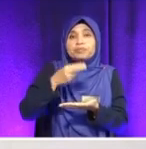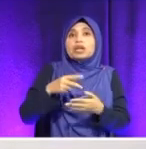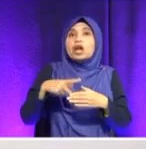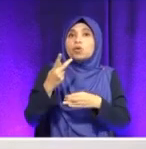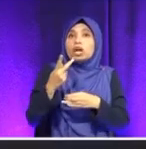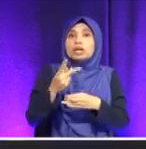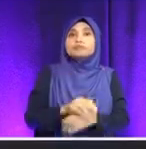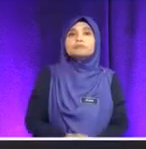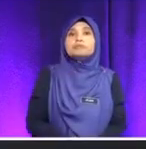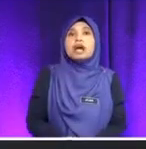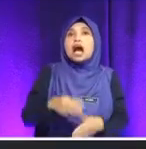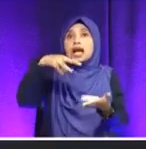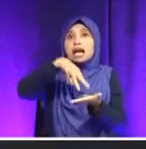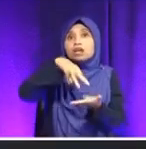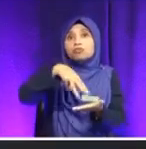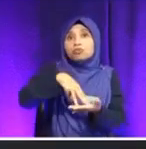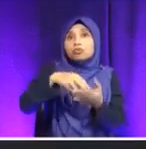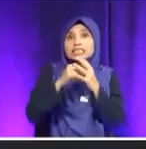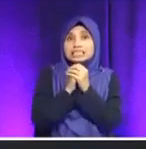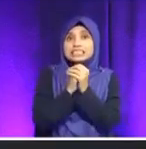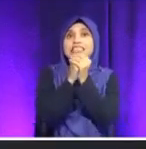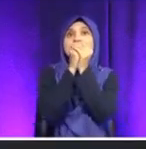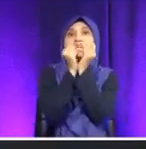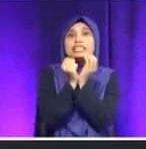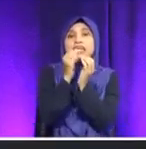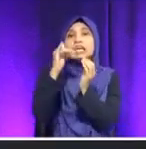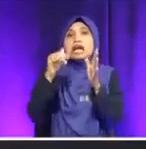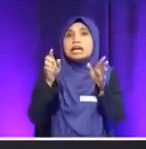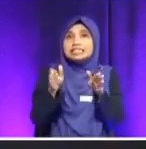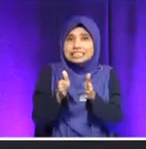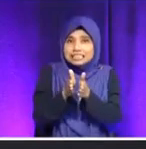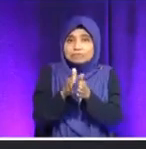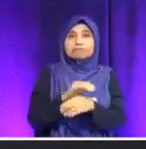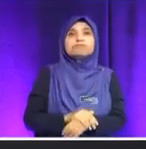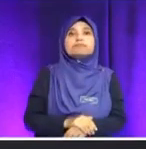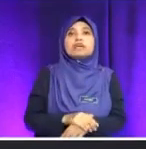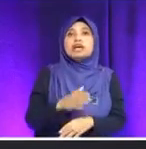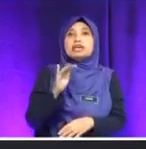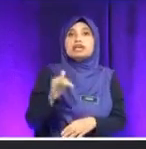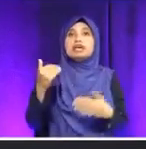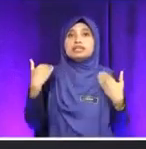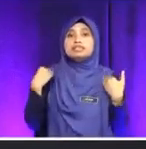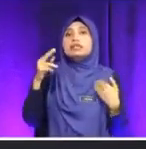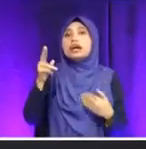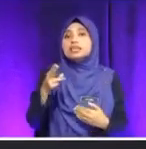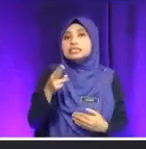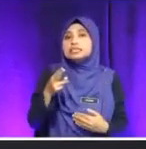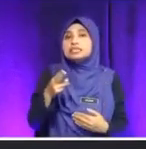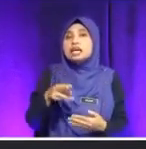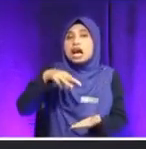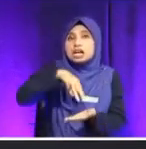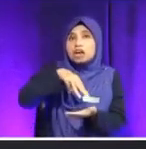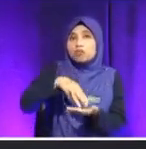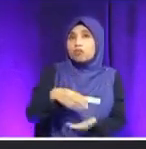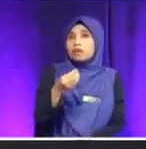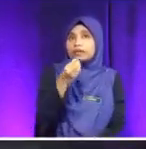keluarkan garfu salad. Garfu salad yang kecil lah. Ya. Okey. Jadi, yang ada hanyalah garfu makan. Garfu